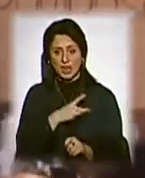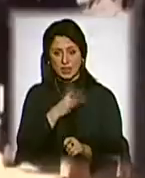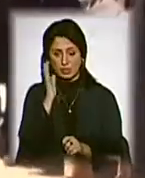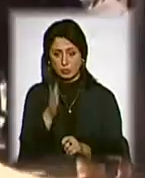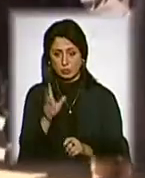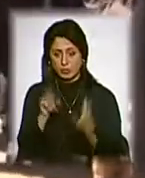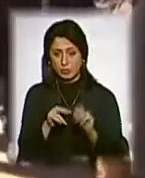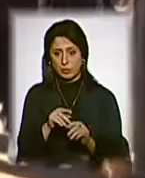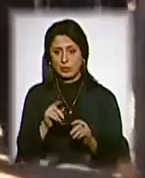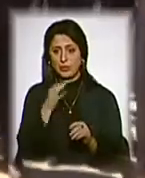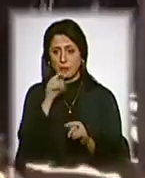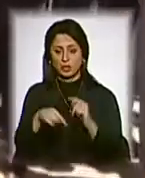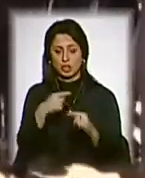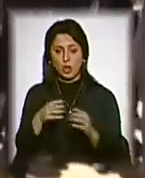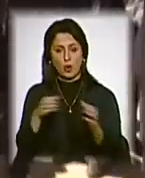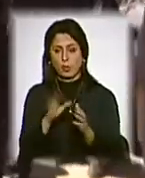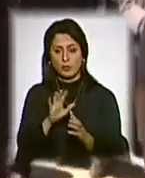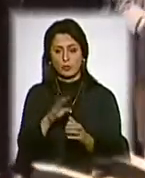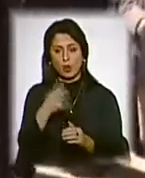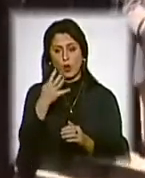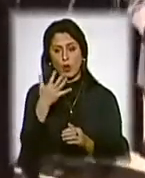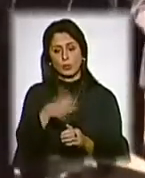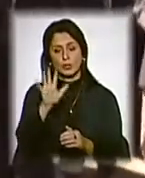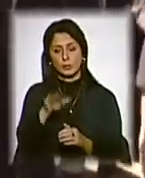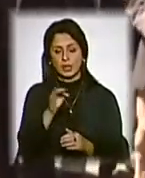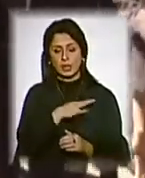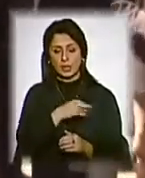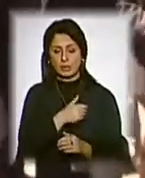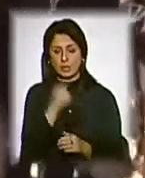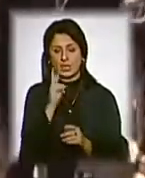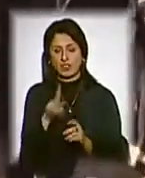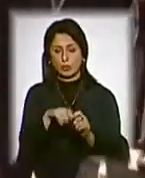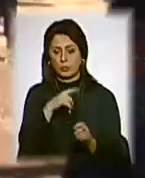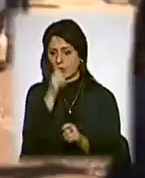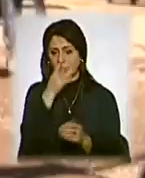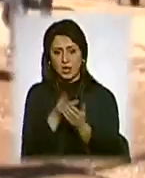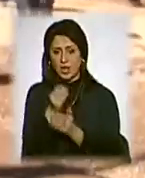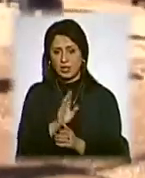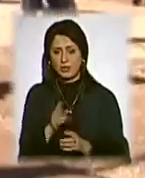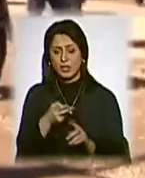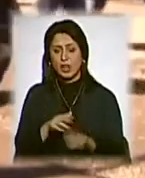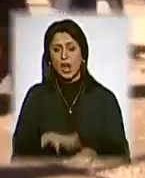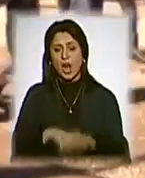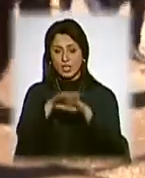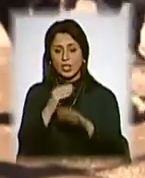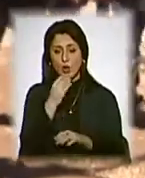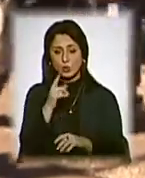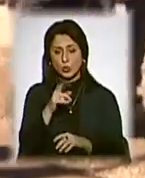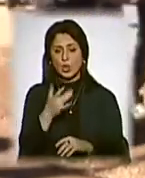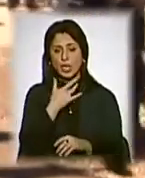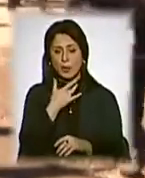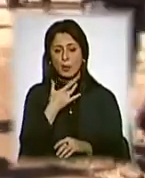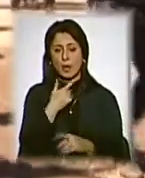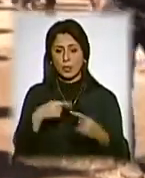გადახდას ითვალისწინებდა, თუმცა ამჯერად კომპანია 55 თეთრს ითხოვს, რის გადახდასაც ისინი ვერ შეძლებენ. აქციაზე ოზურგეთის გამგებელი და